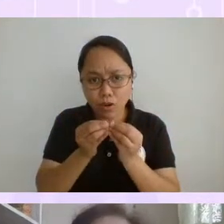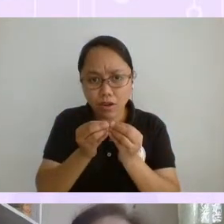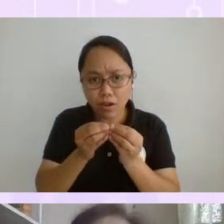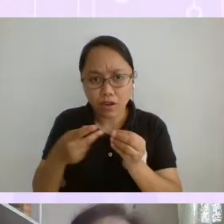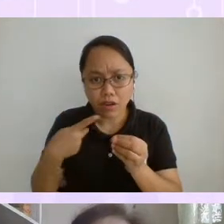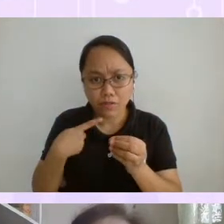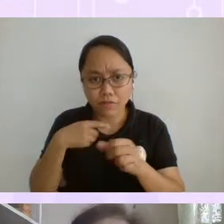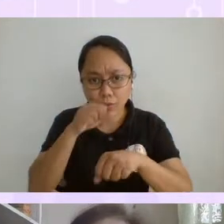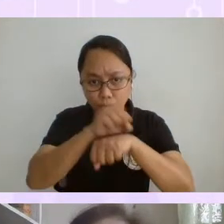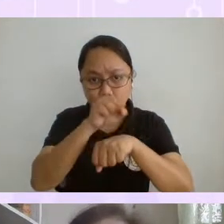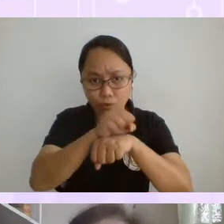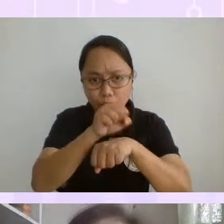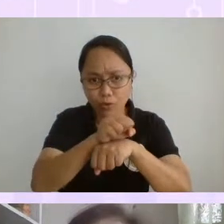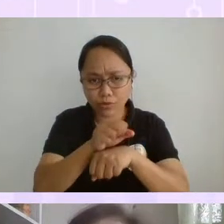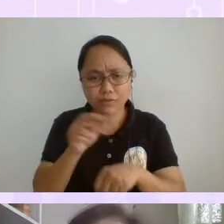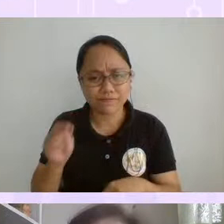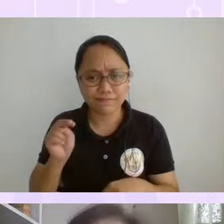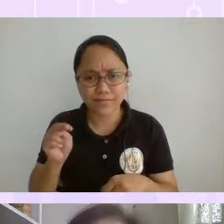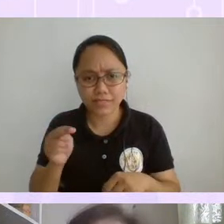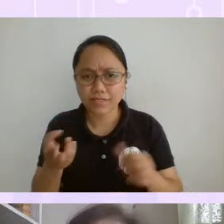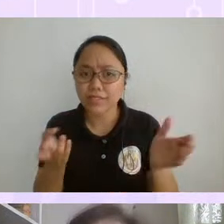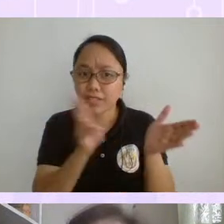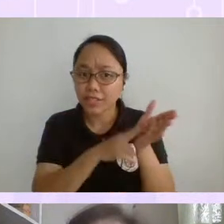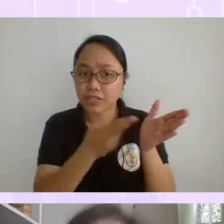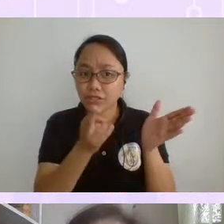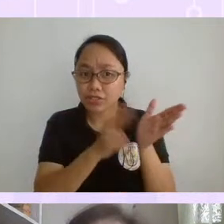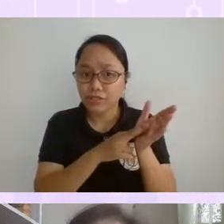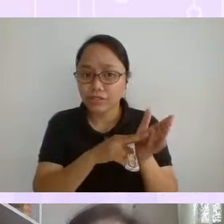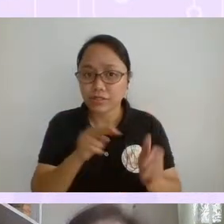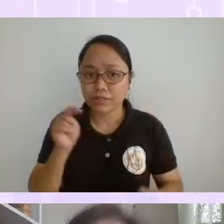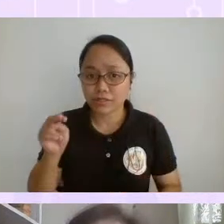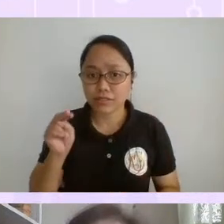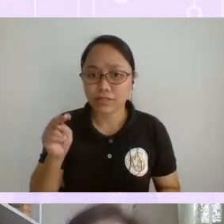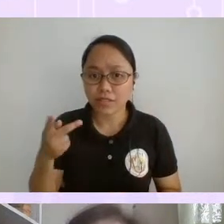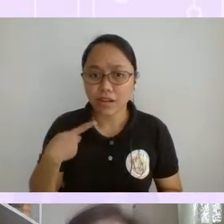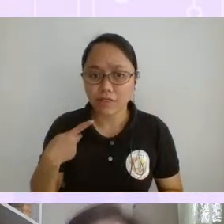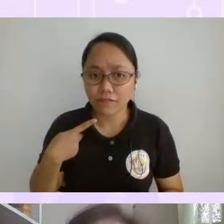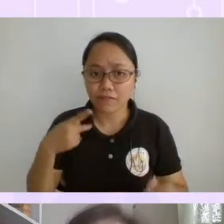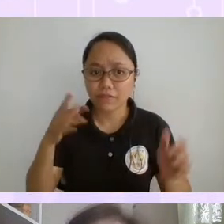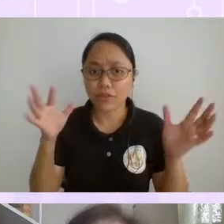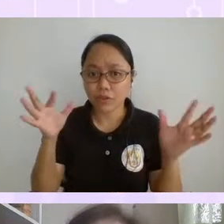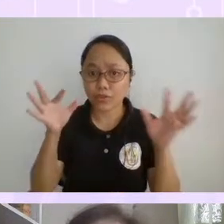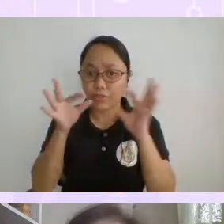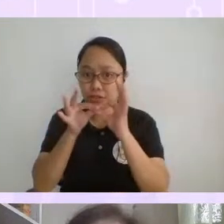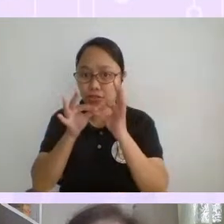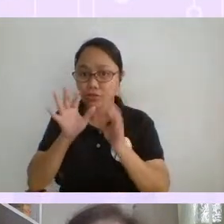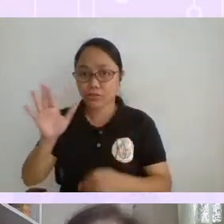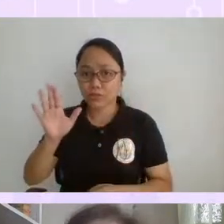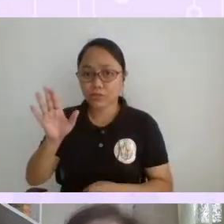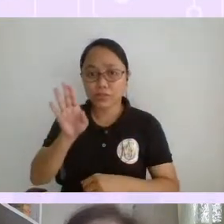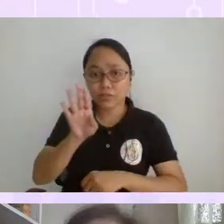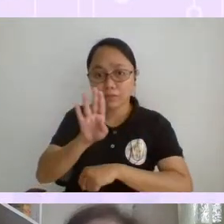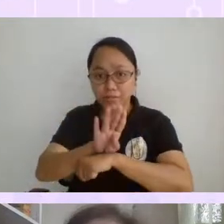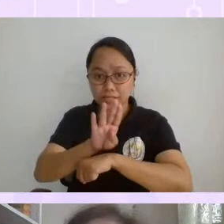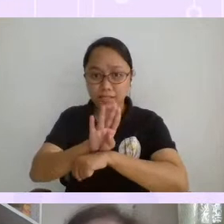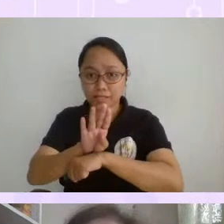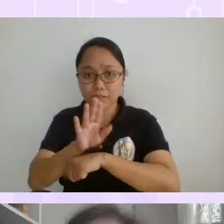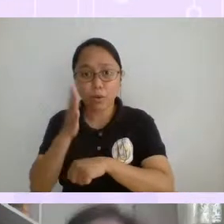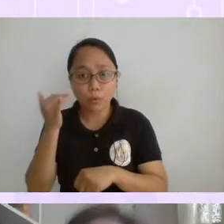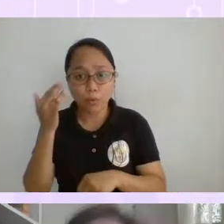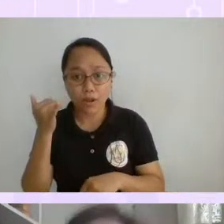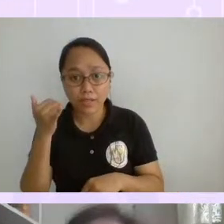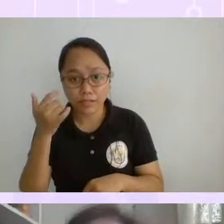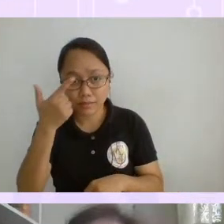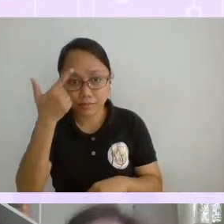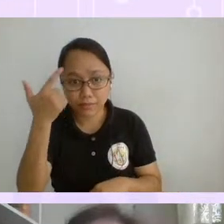magparehistro. Bakit po? Para kayo ay mabigyan din ng proteksyon sa inyong business. Kasi po, ating pong